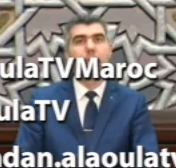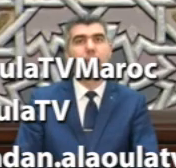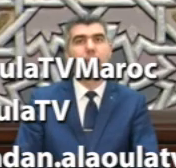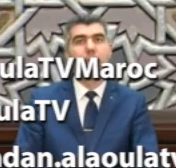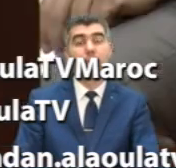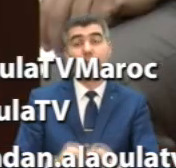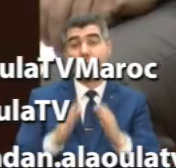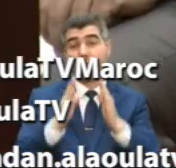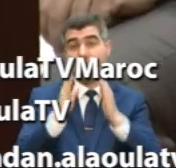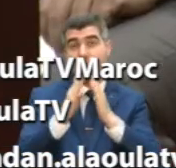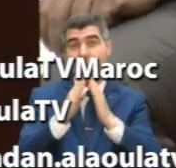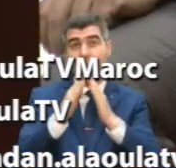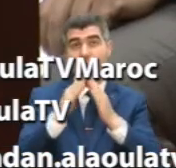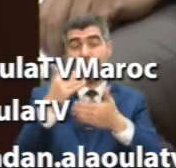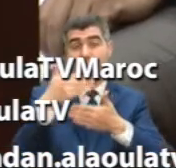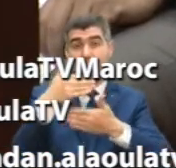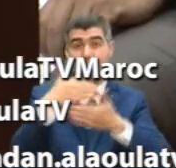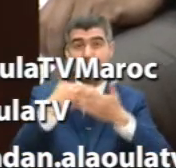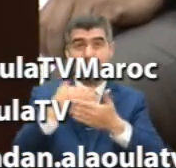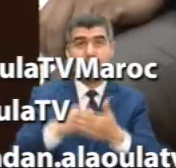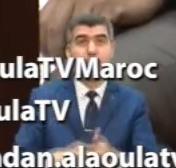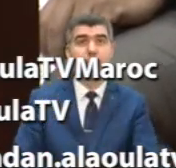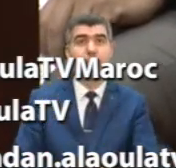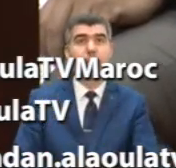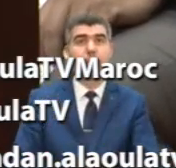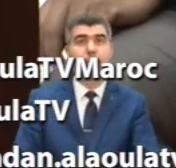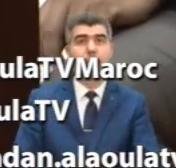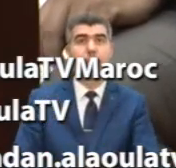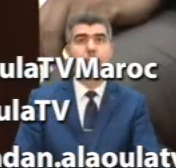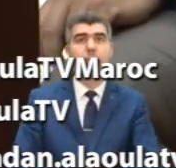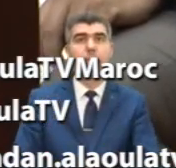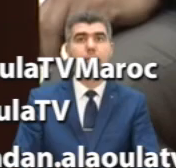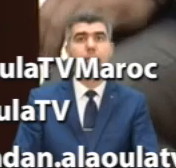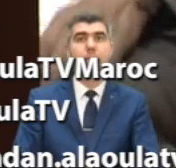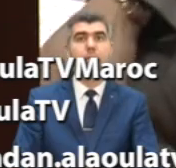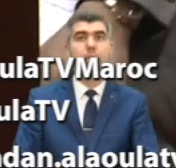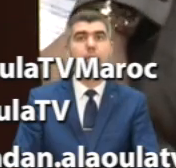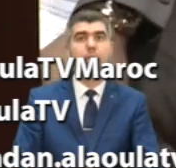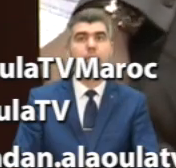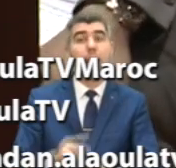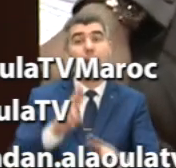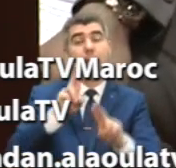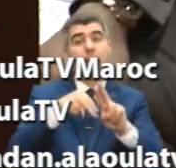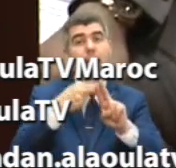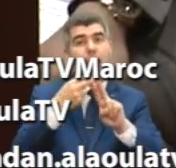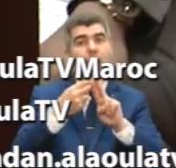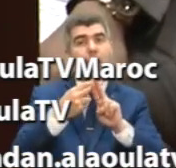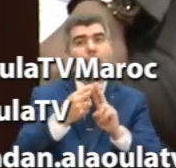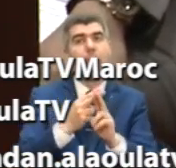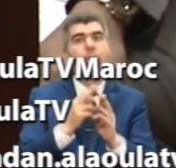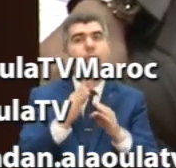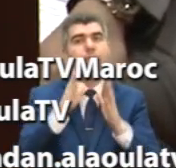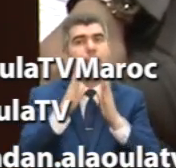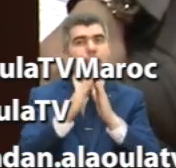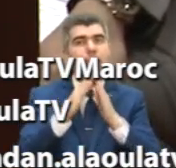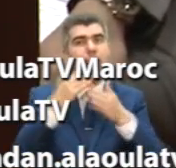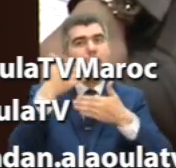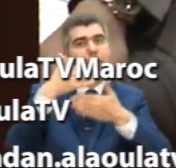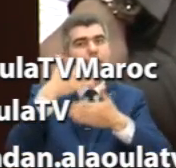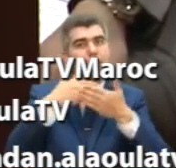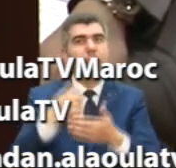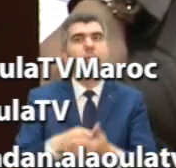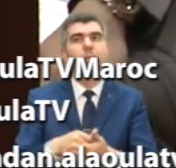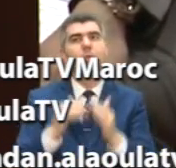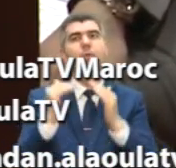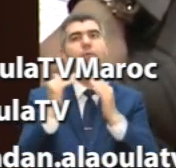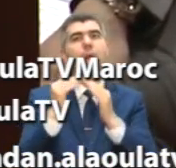بقطاع السكن، ولكن غنجاوبك. بالنسبه لقطاع السكن، انا متفق بان